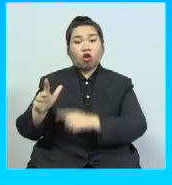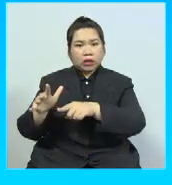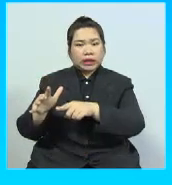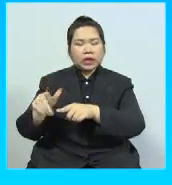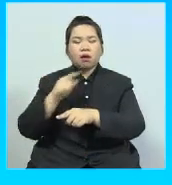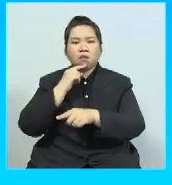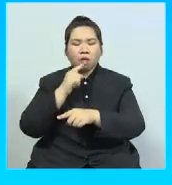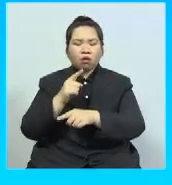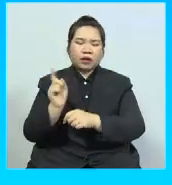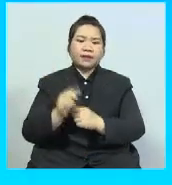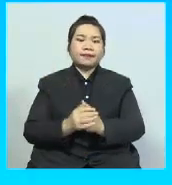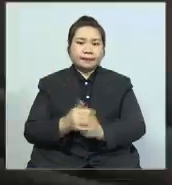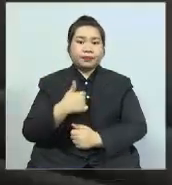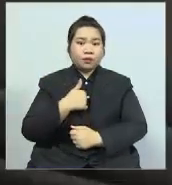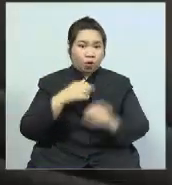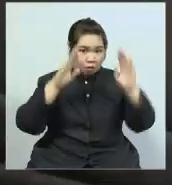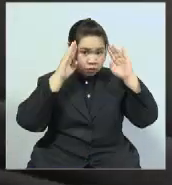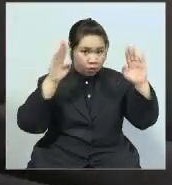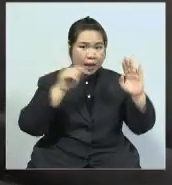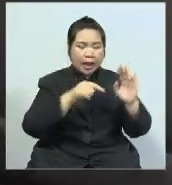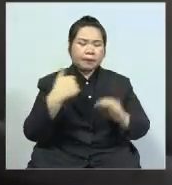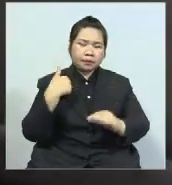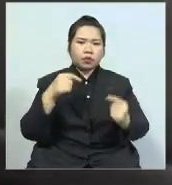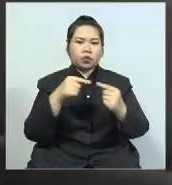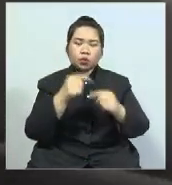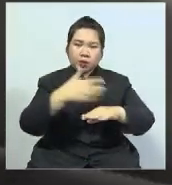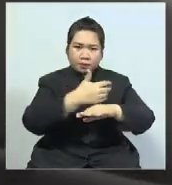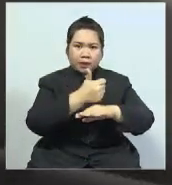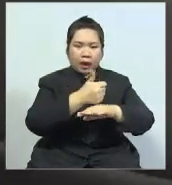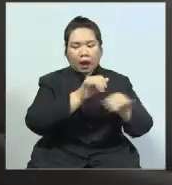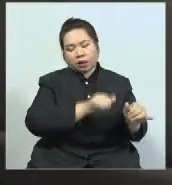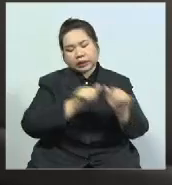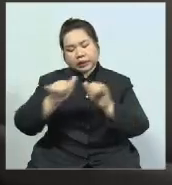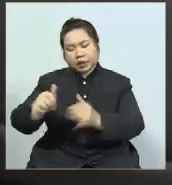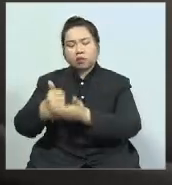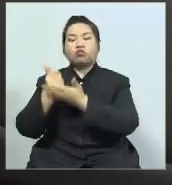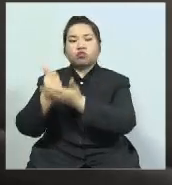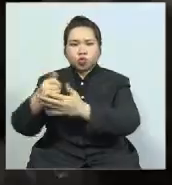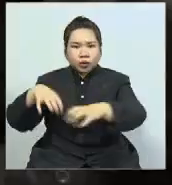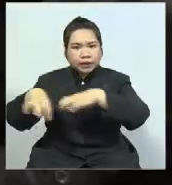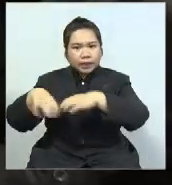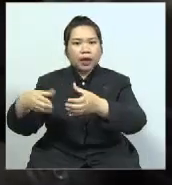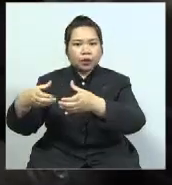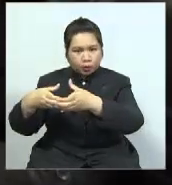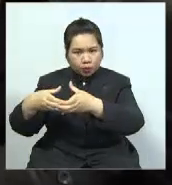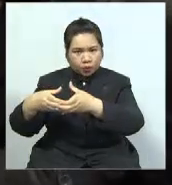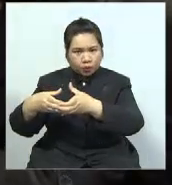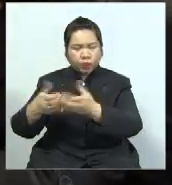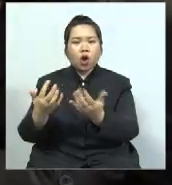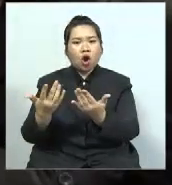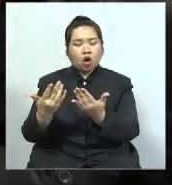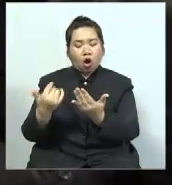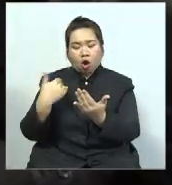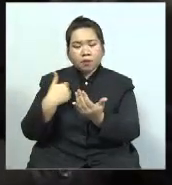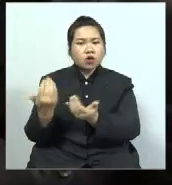าตินะคะโดยบอกว่าจะนำประสบการณ์ที่ตัวเองมีอยู่ทางด้านของการเมืองเนี่ยแหละค่ะมาช่วยในเรื่องของการบริหารพรรคแล้วก็เตรียมนำท